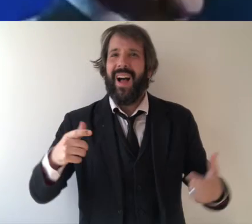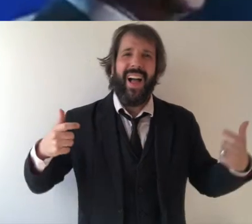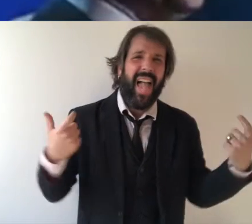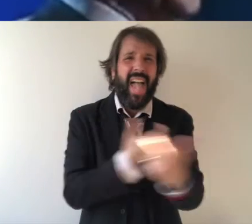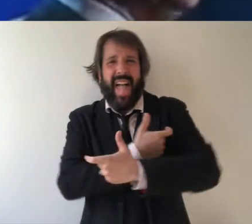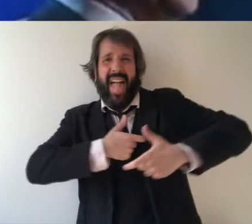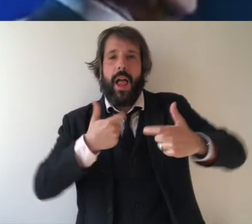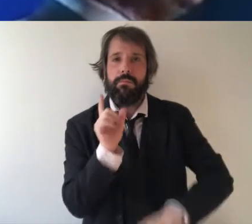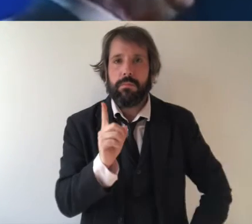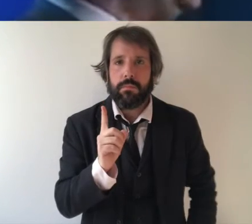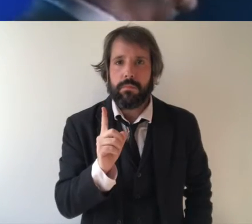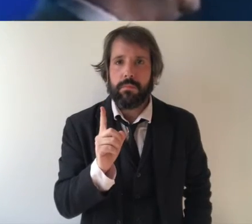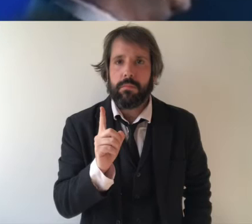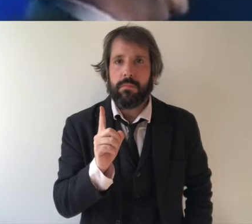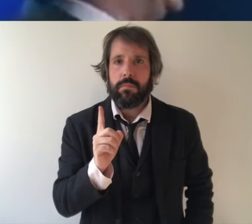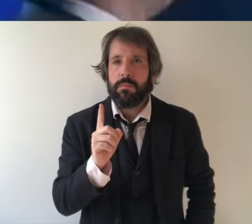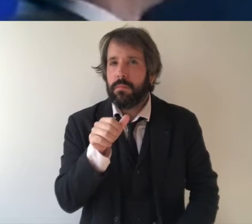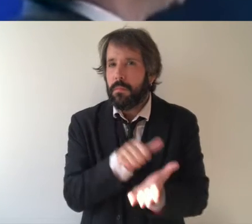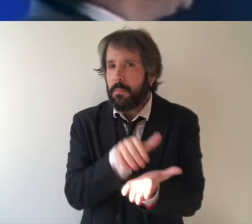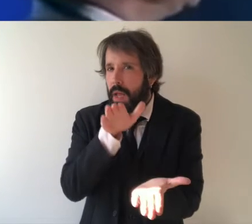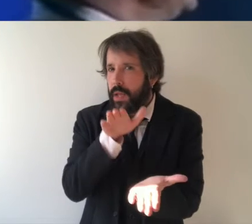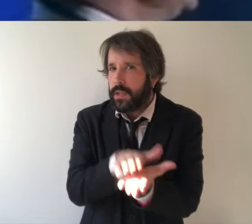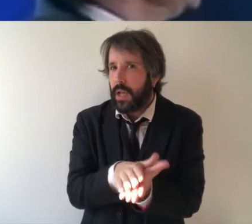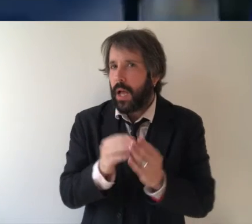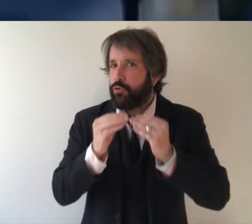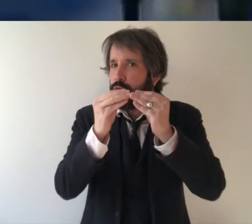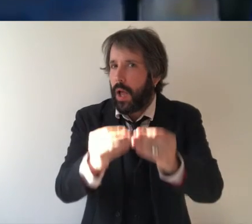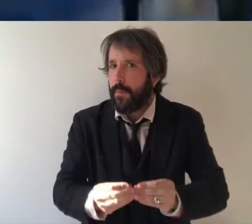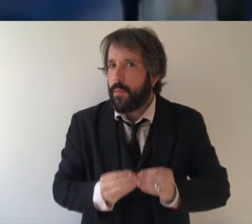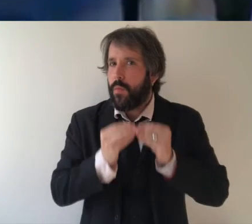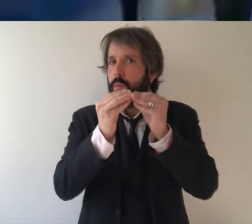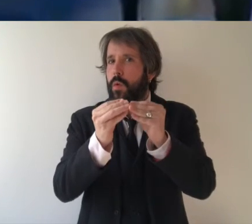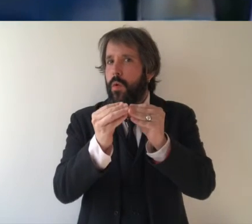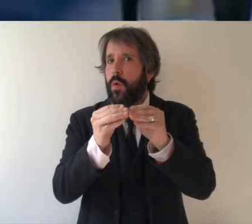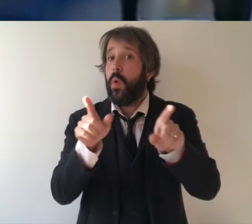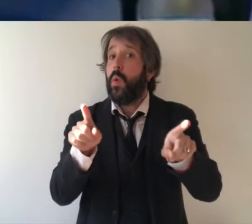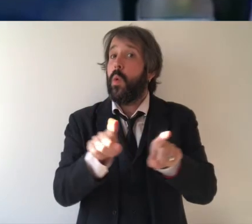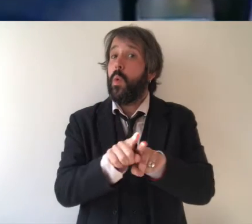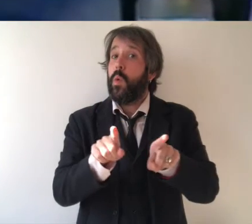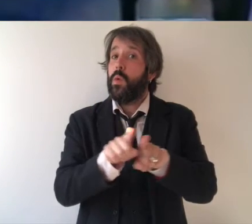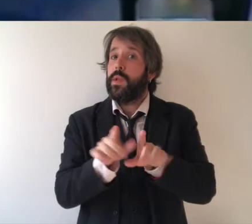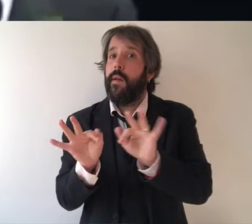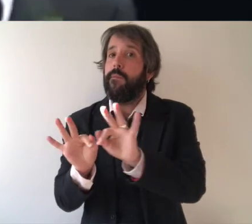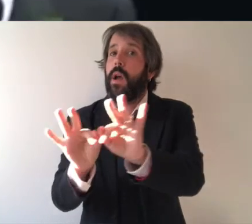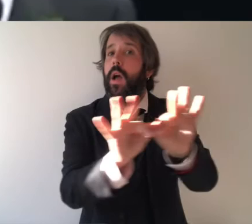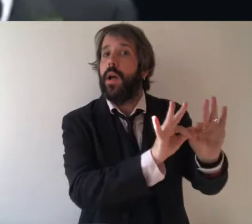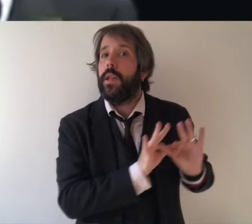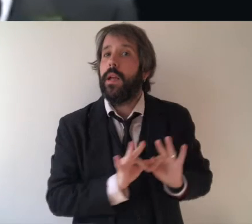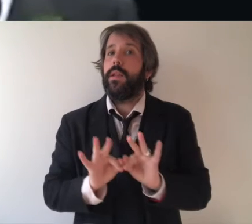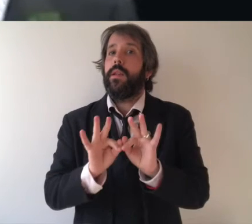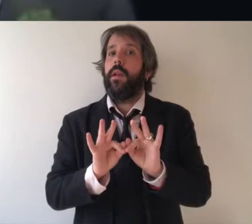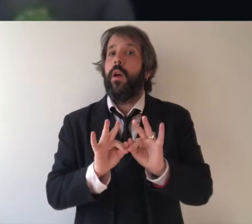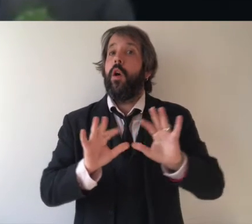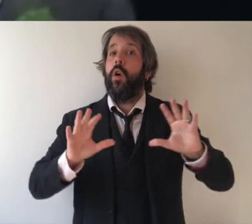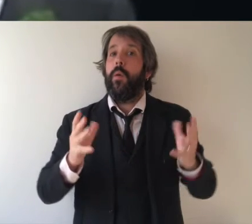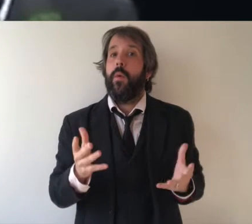grosse tranche de bonne poilade, mais plutôt un message d'amour et de fraternité